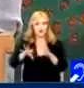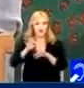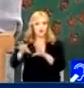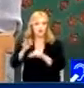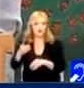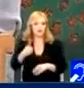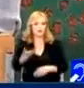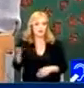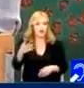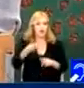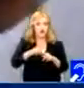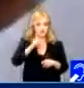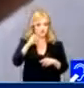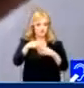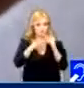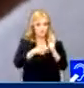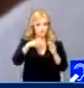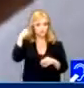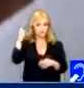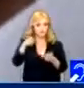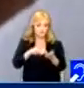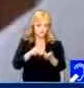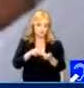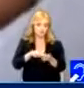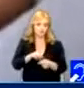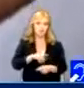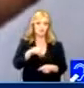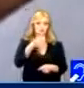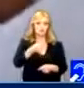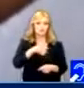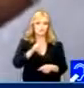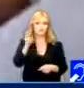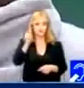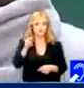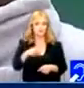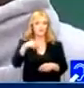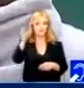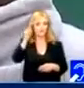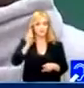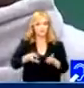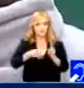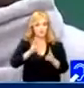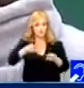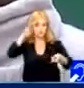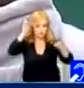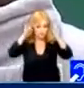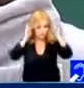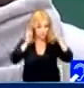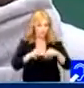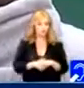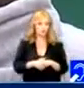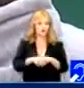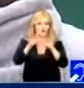tânăr are 18 ani. El ni le-a enumerat pe toate care le-a făcut. Cizmar, frizier, bucătar, cofetar și